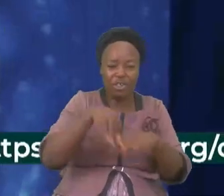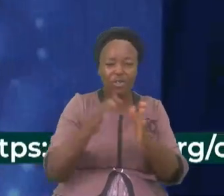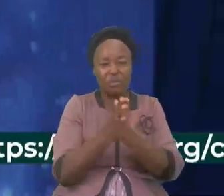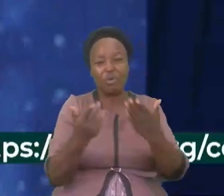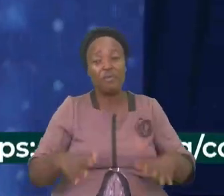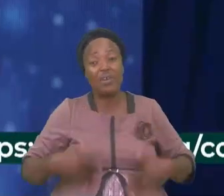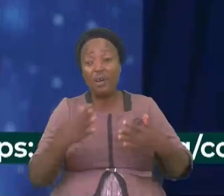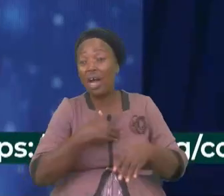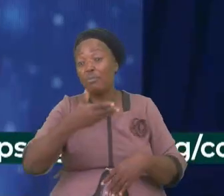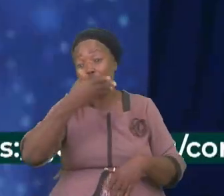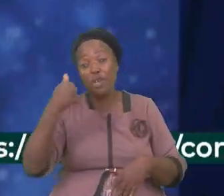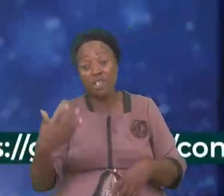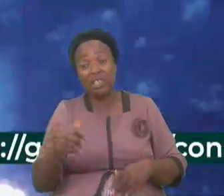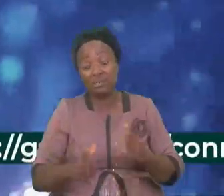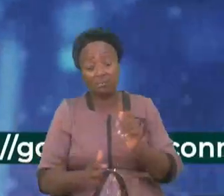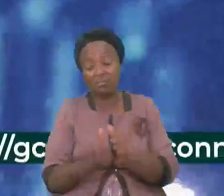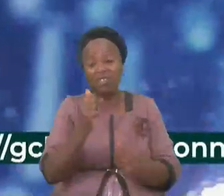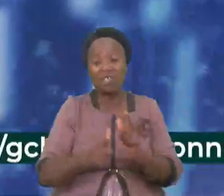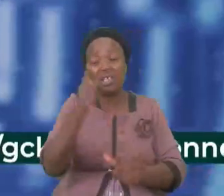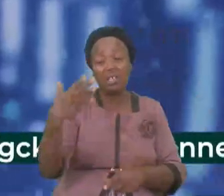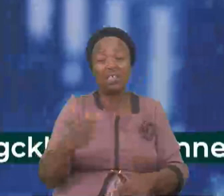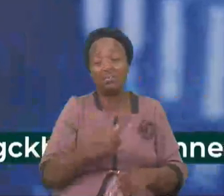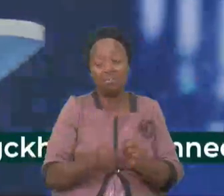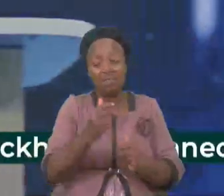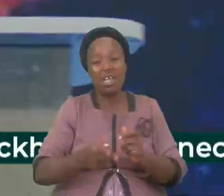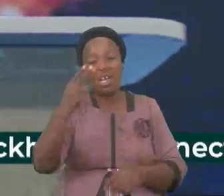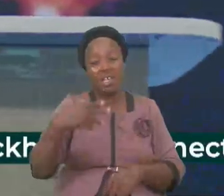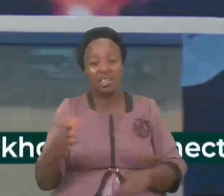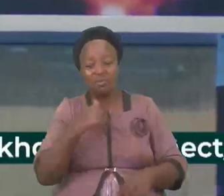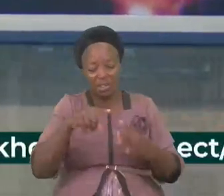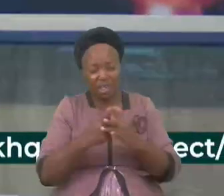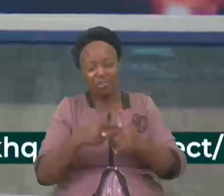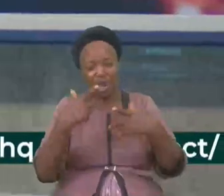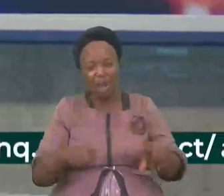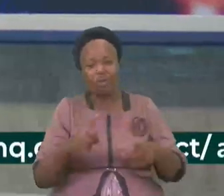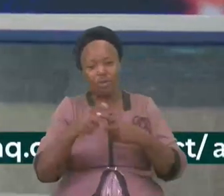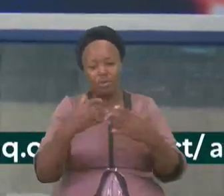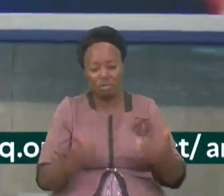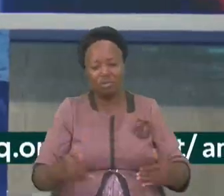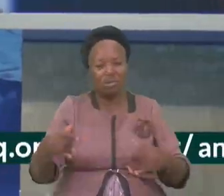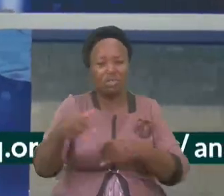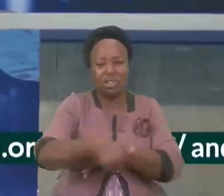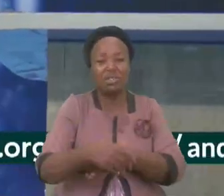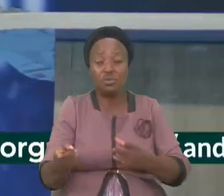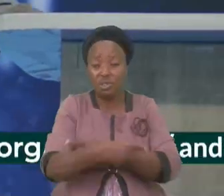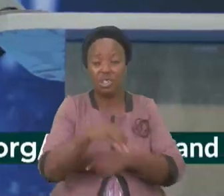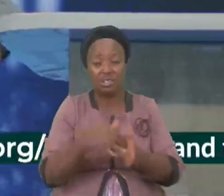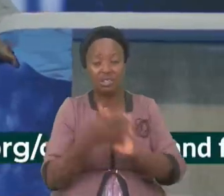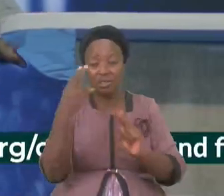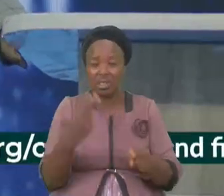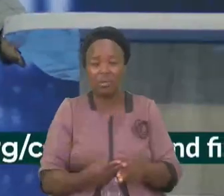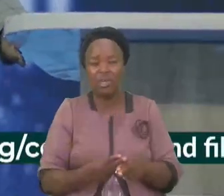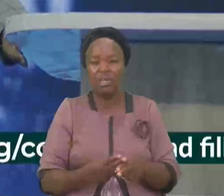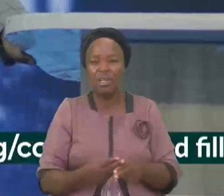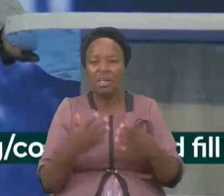vie. Et de meilleures choses, de grandes choses, des choses élevées vont commencer dans ta vie aujourd'hui, à partir d'aujourd'hui. La tête baissée, les yeux